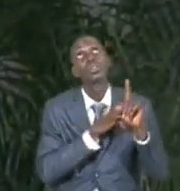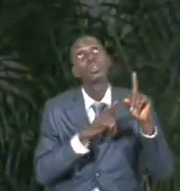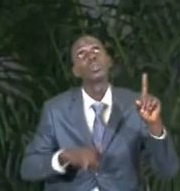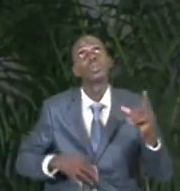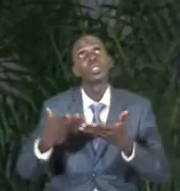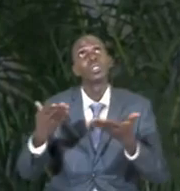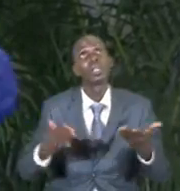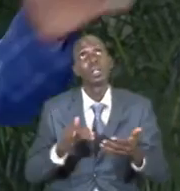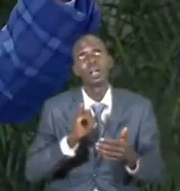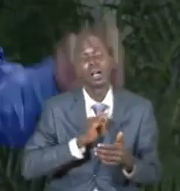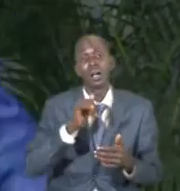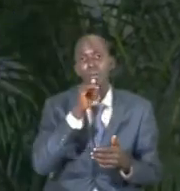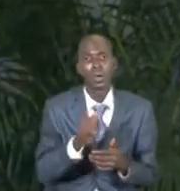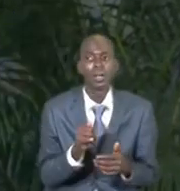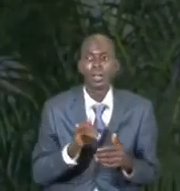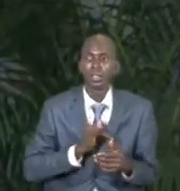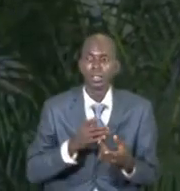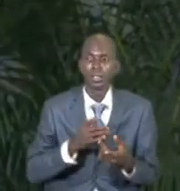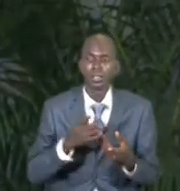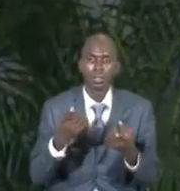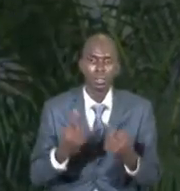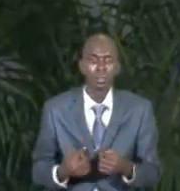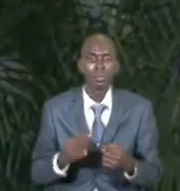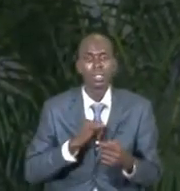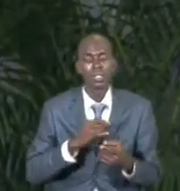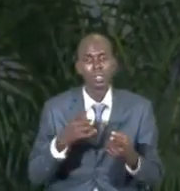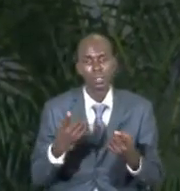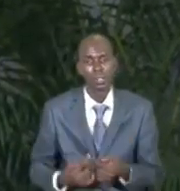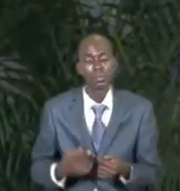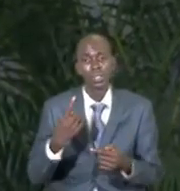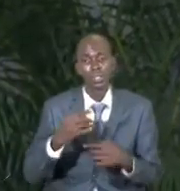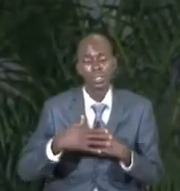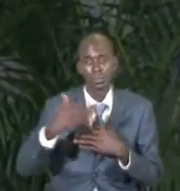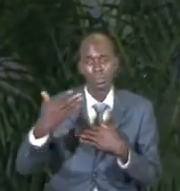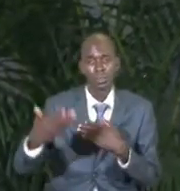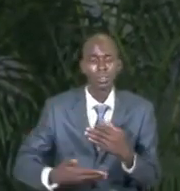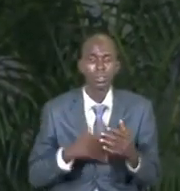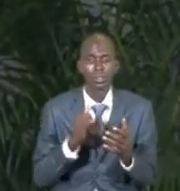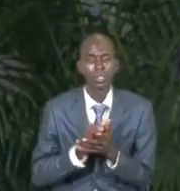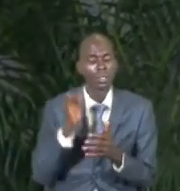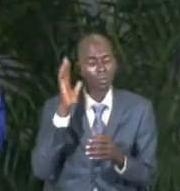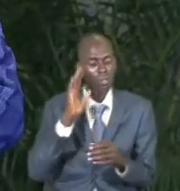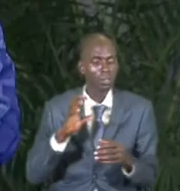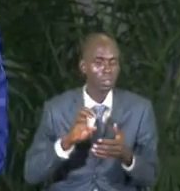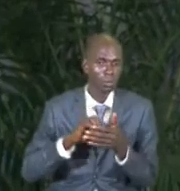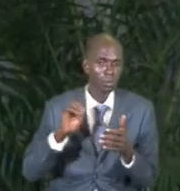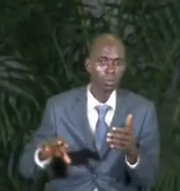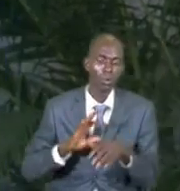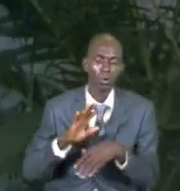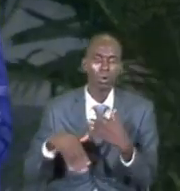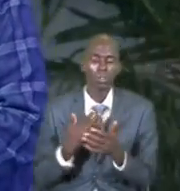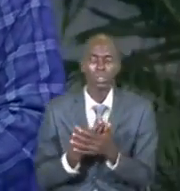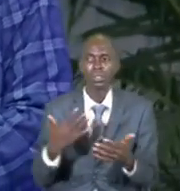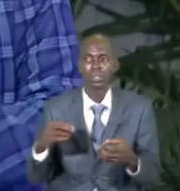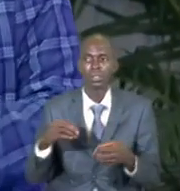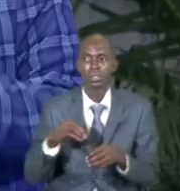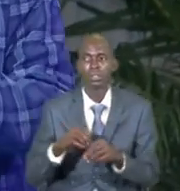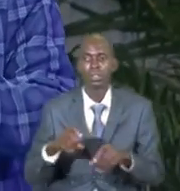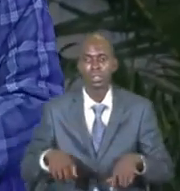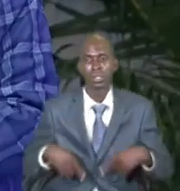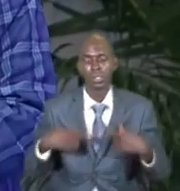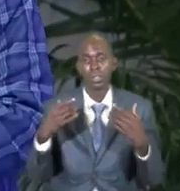Okpoko a nke ga-ehichapụ ajọ omume gị na ndụ gị, gbechie anya gị ma hulata isi gị.